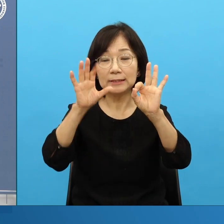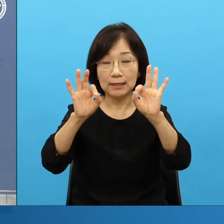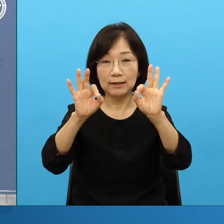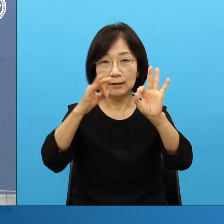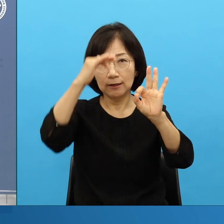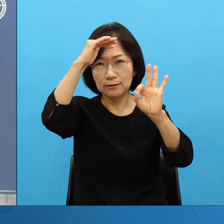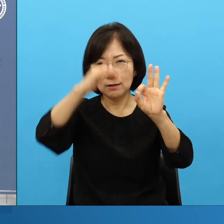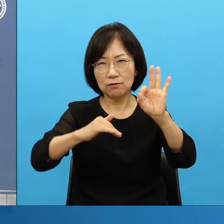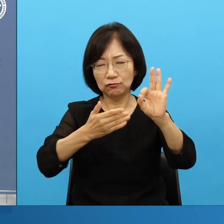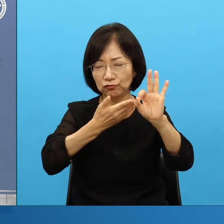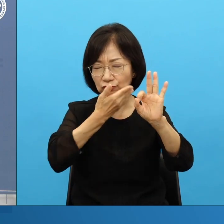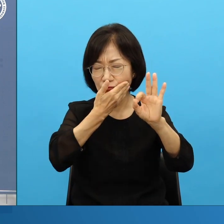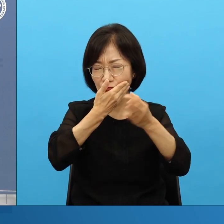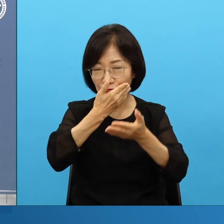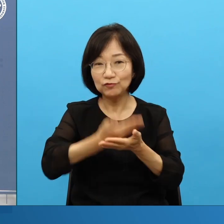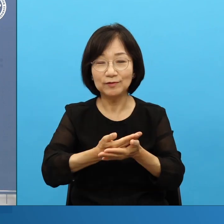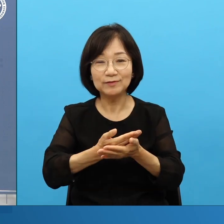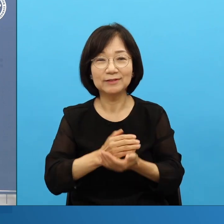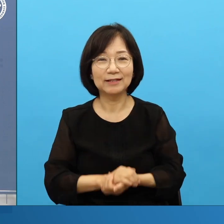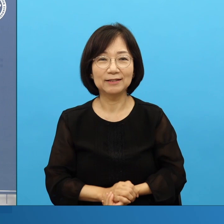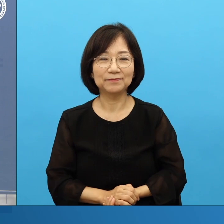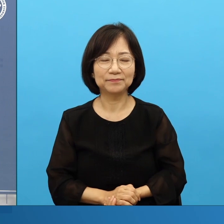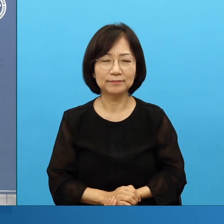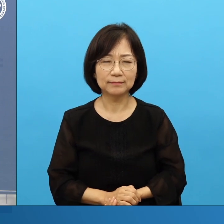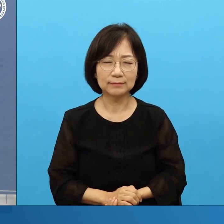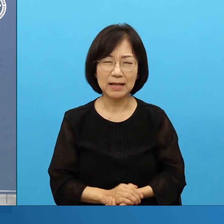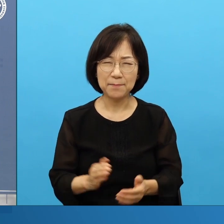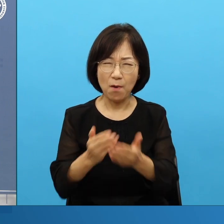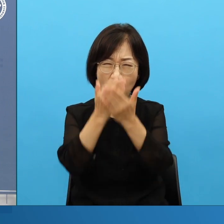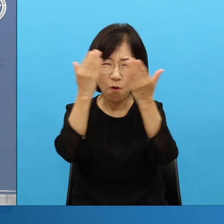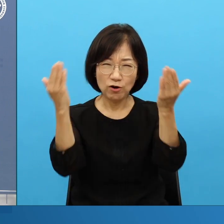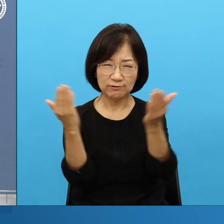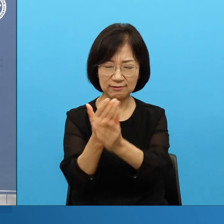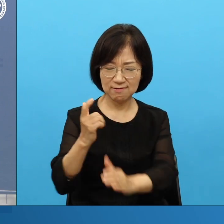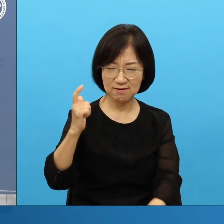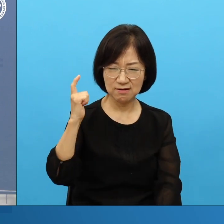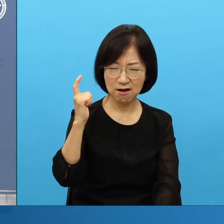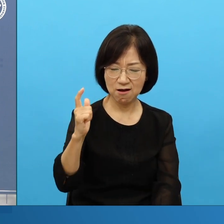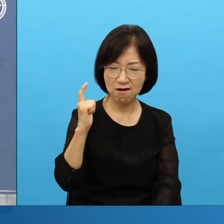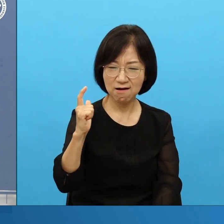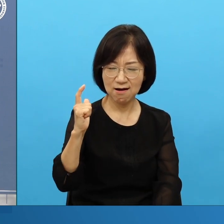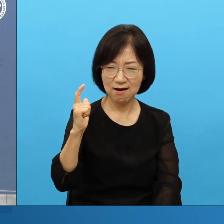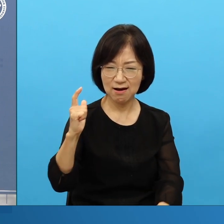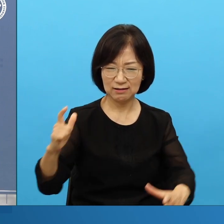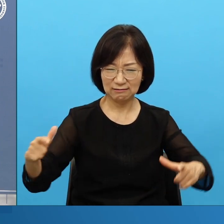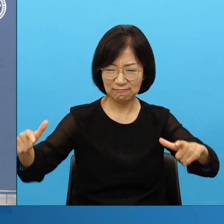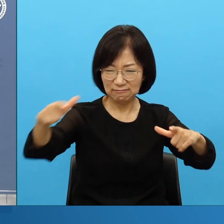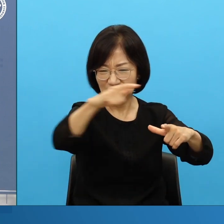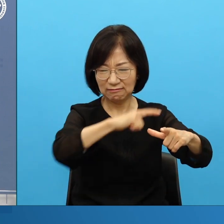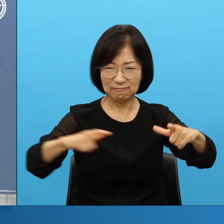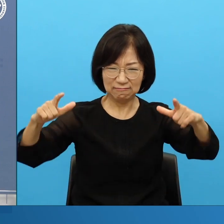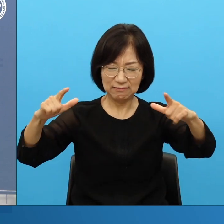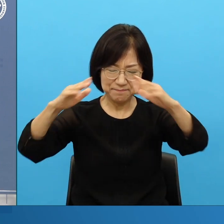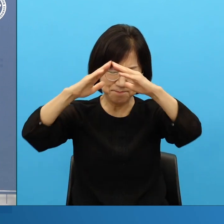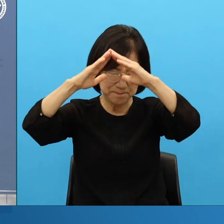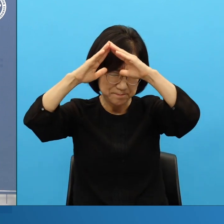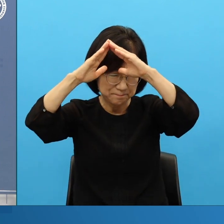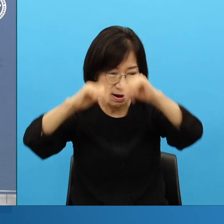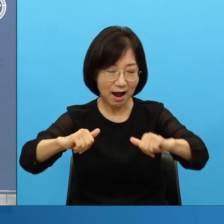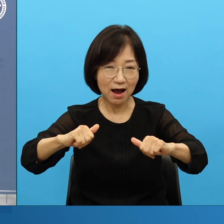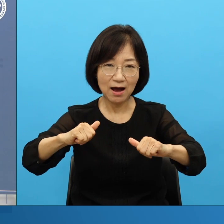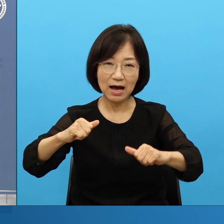now. 모든 견고한 신을 파하는 강력한 힘이라는 제목입니다. 이게